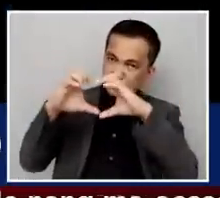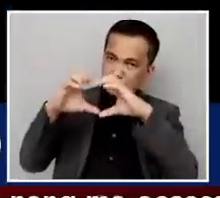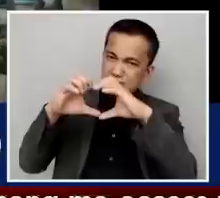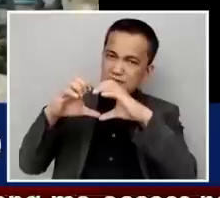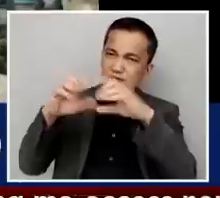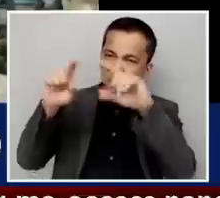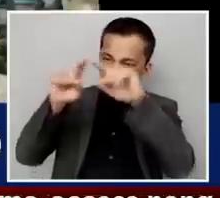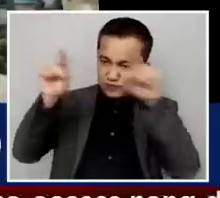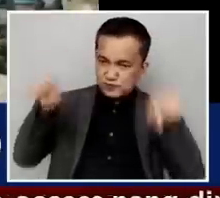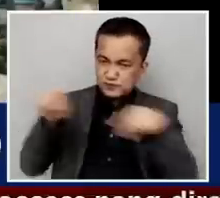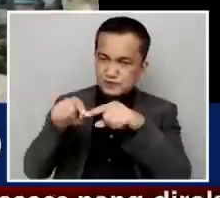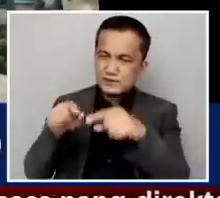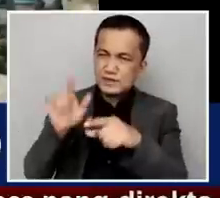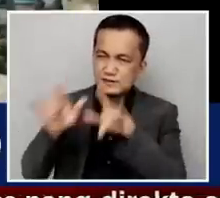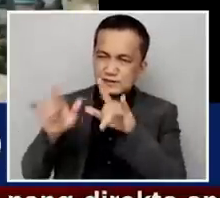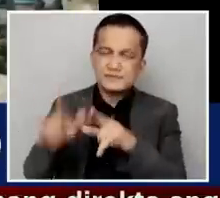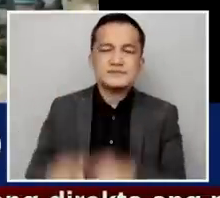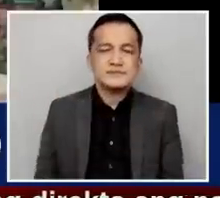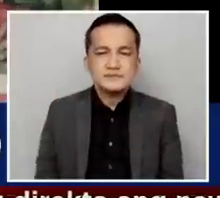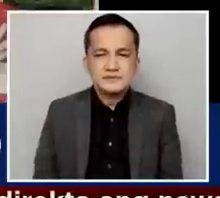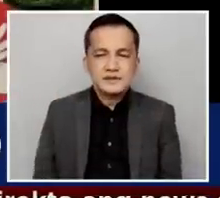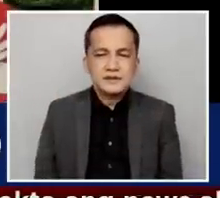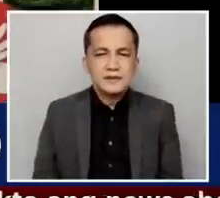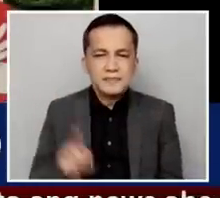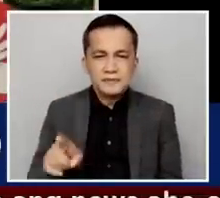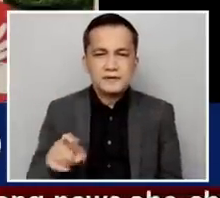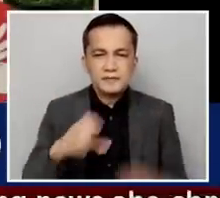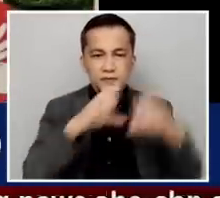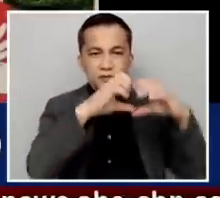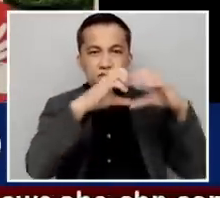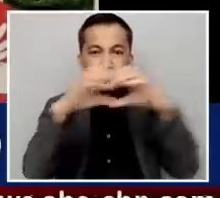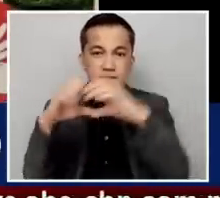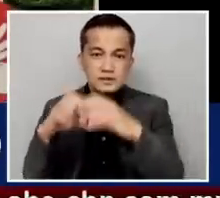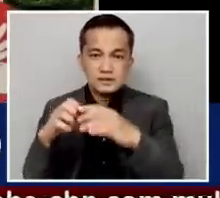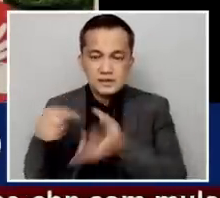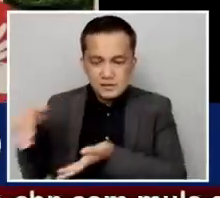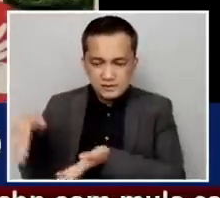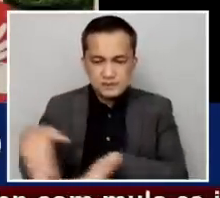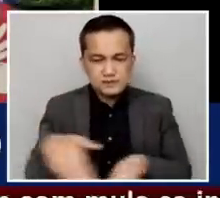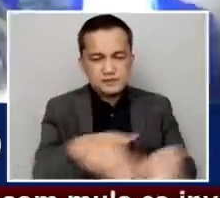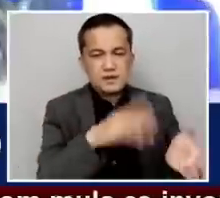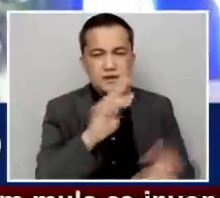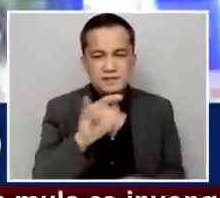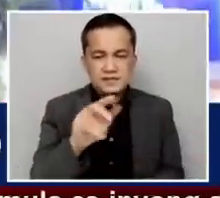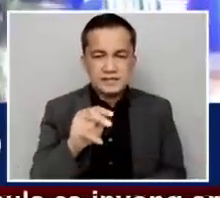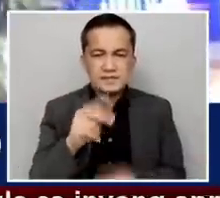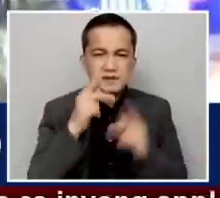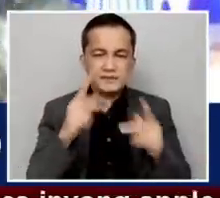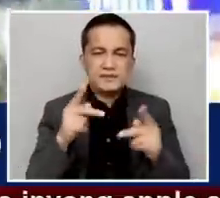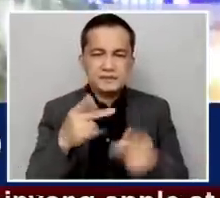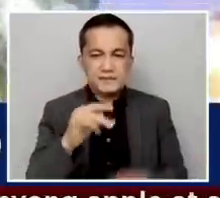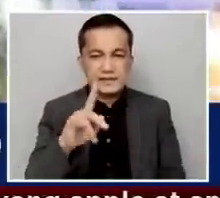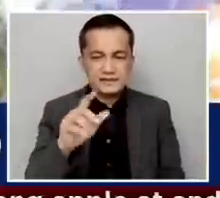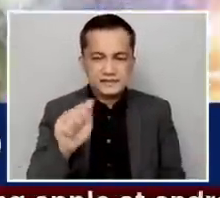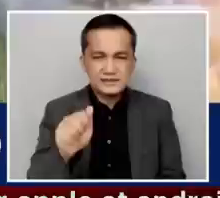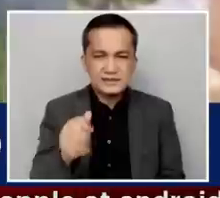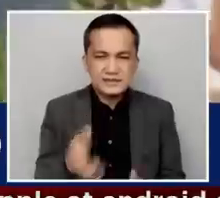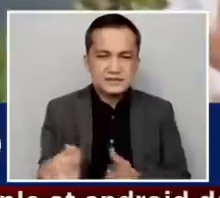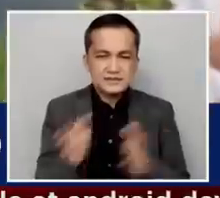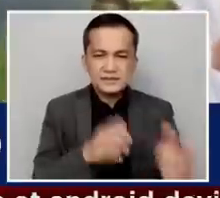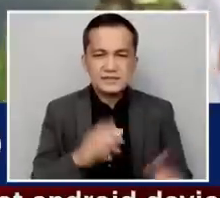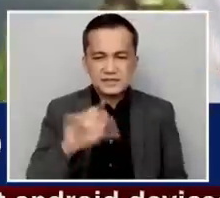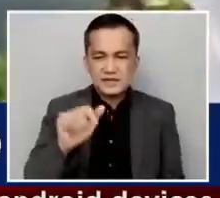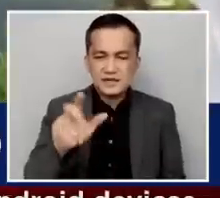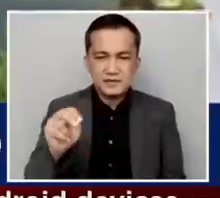card. Napuno naman ng mga puso ang Daan Bantayan Public Plaza. Sa Carmen, Davao del